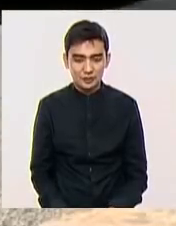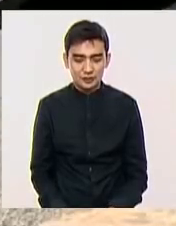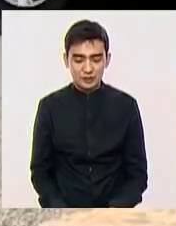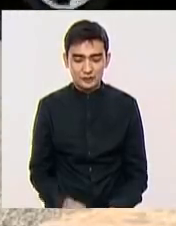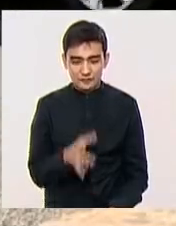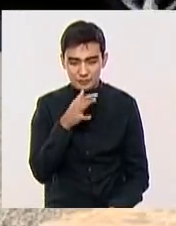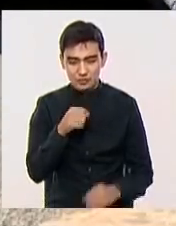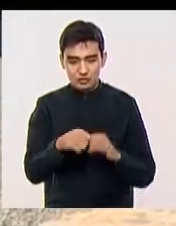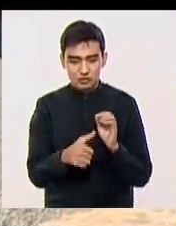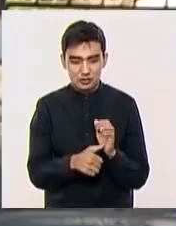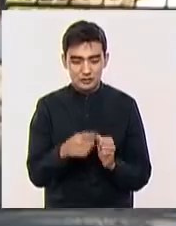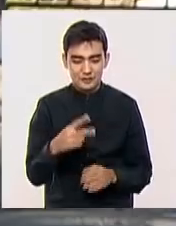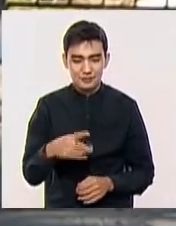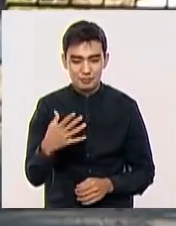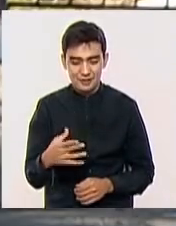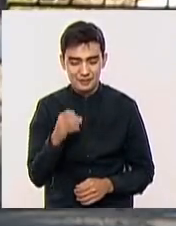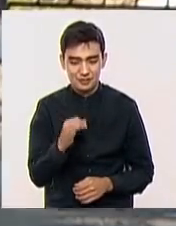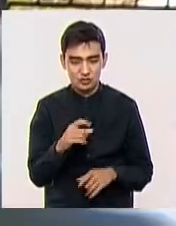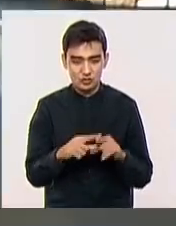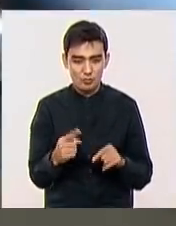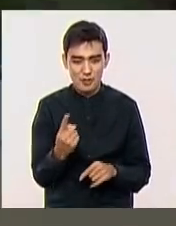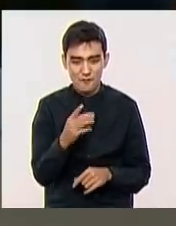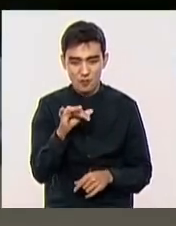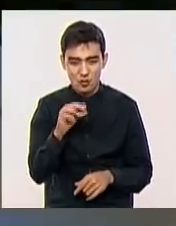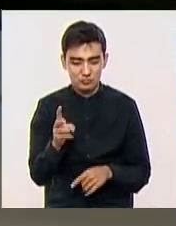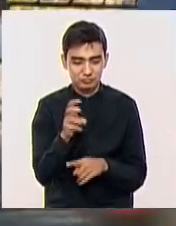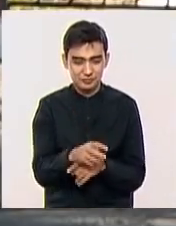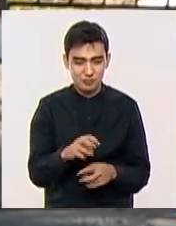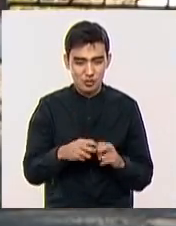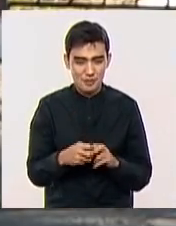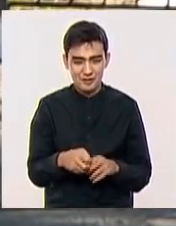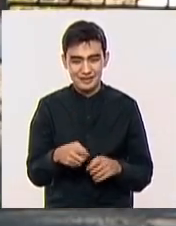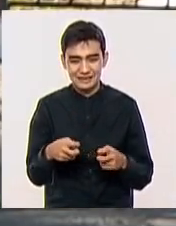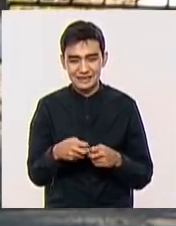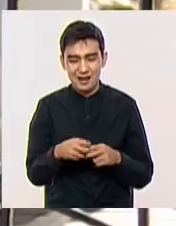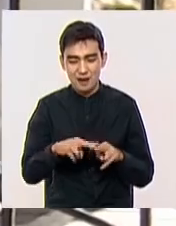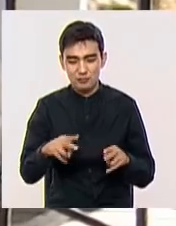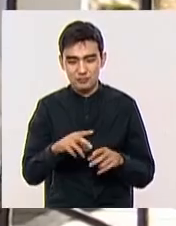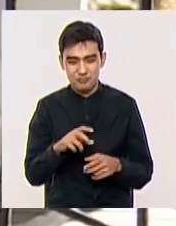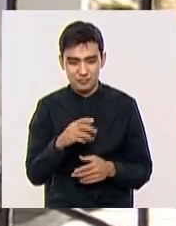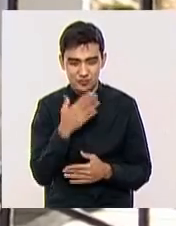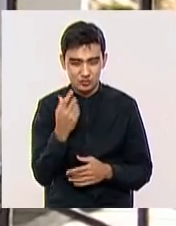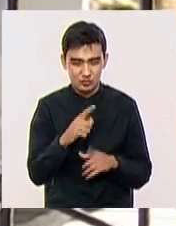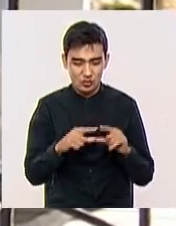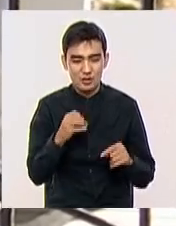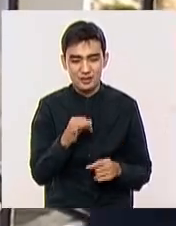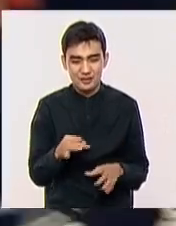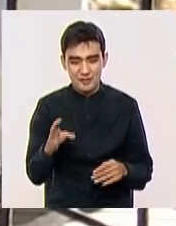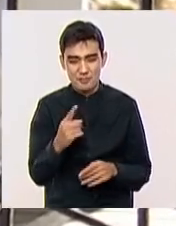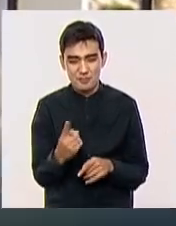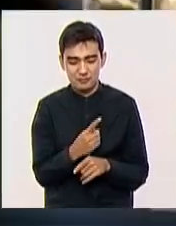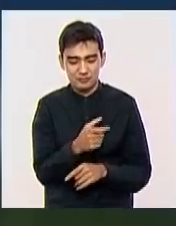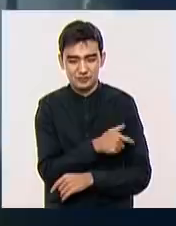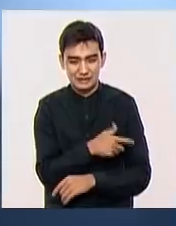Время 16:25. Школьники спешат на первый урок. Проблему нерезиновых классов в Шымкенте решают трехсменкой. В первой городской